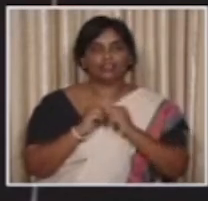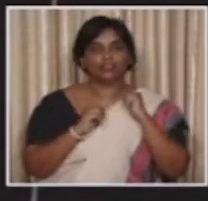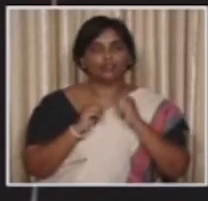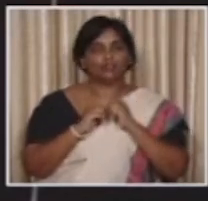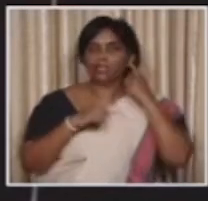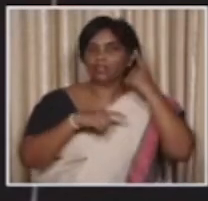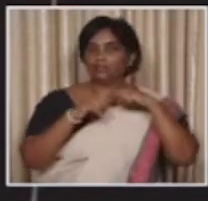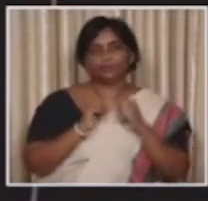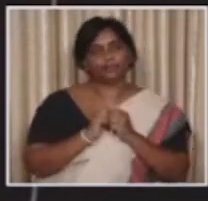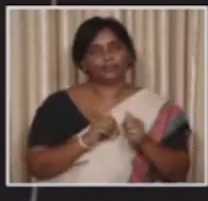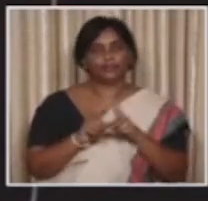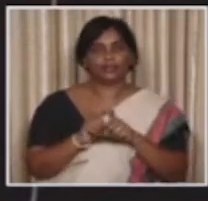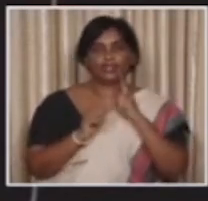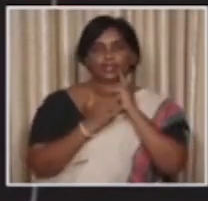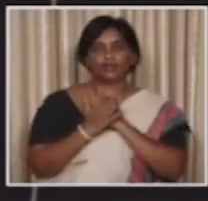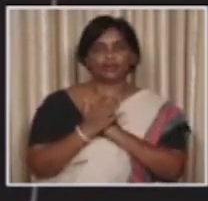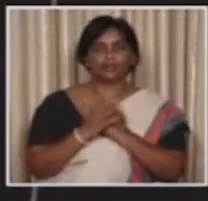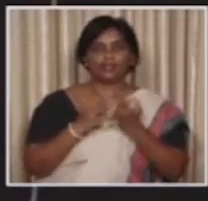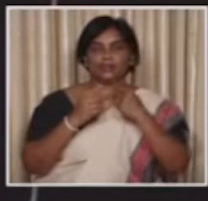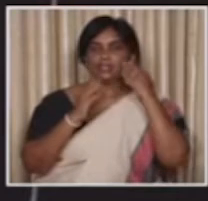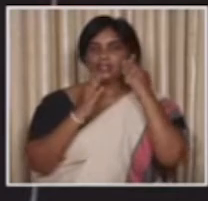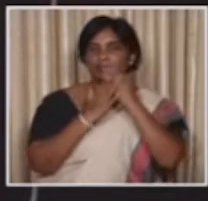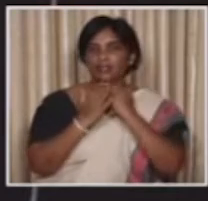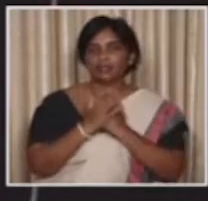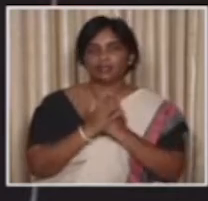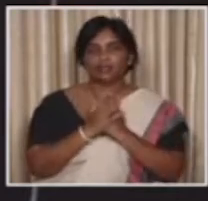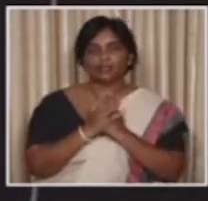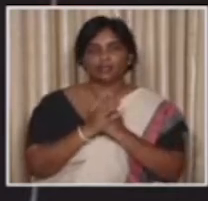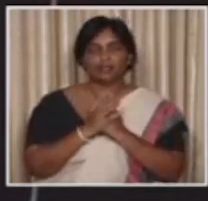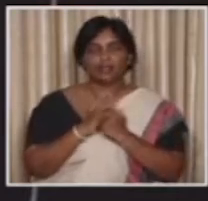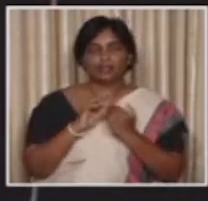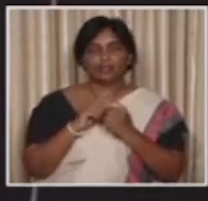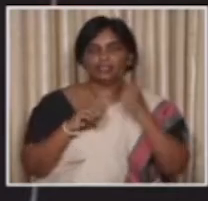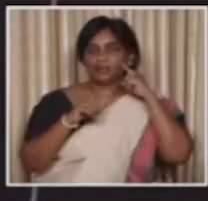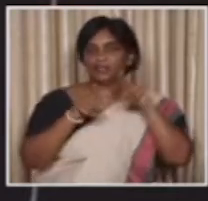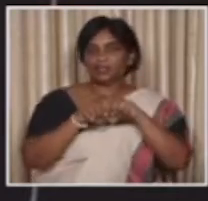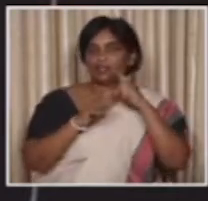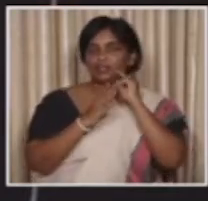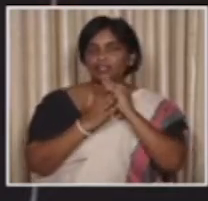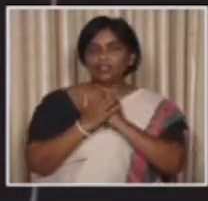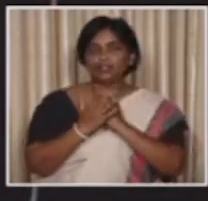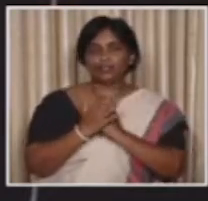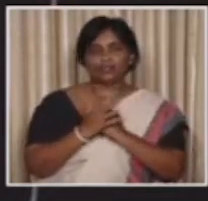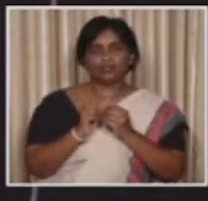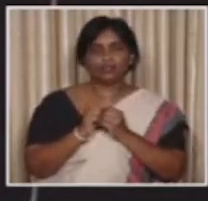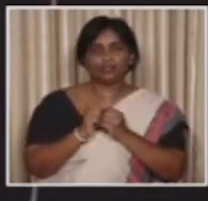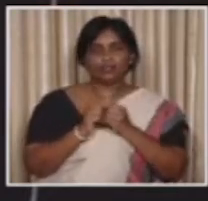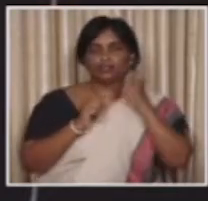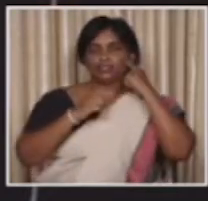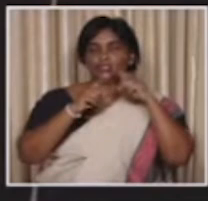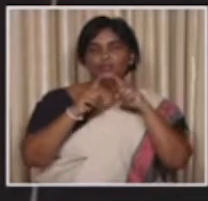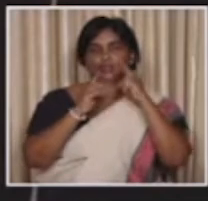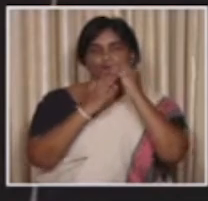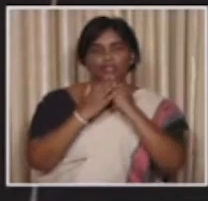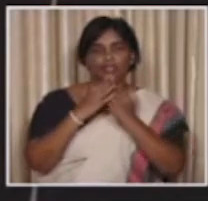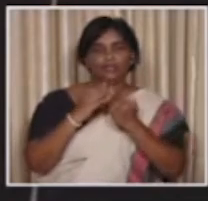තිබුණේ හැබැයි ඒ තත්ත්වය සමතයට පත් කරගැනීමෙන් මිනිසුන්ගේ ජීවන බර ඉතාම අමාරුවෙන් මිනිස්සු ජීවත් වුණේ බඩු මිල ඉහළ